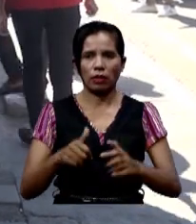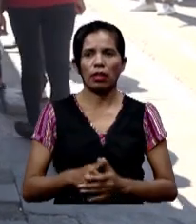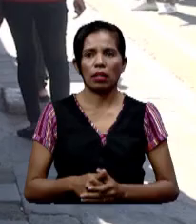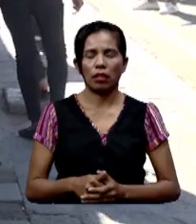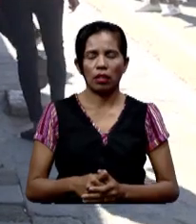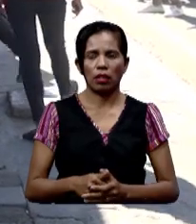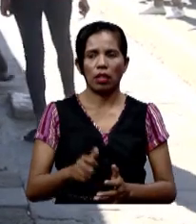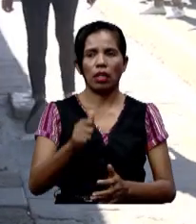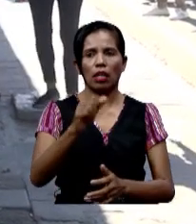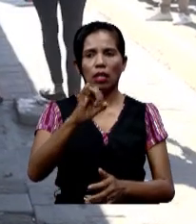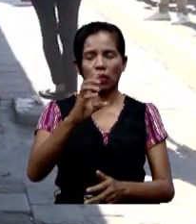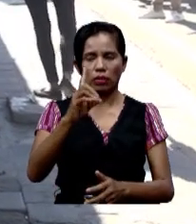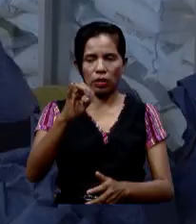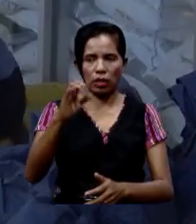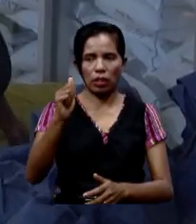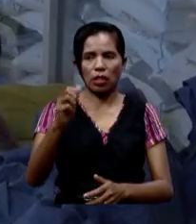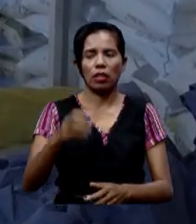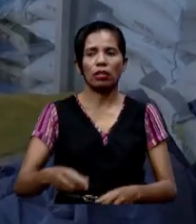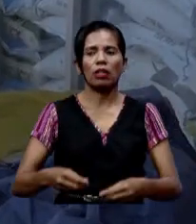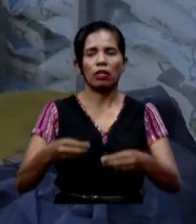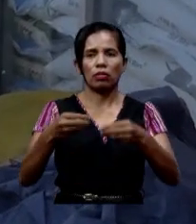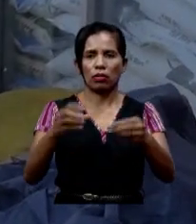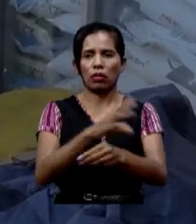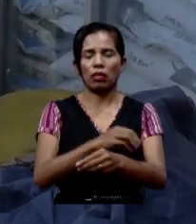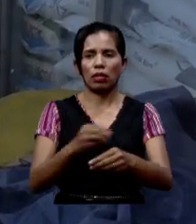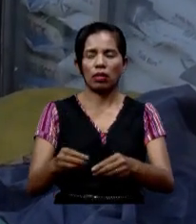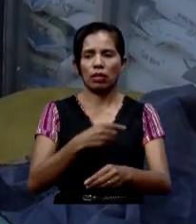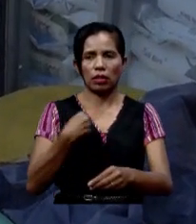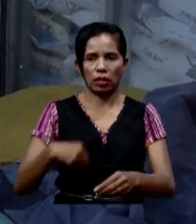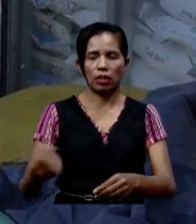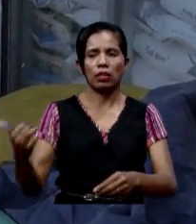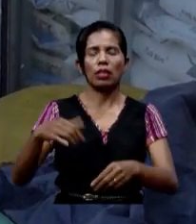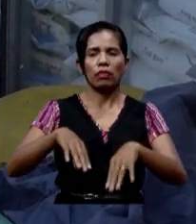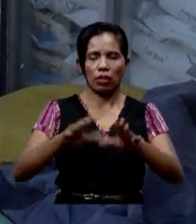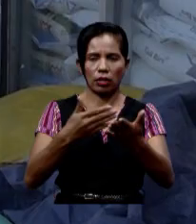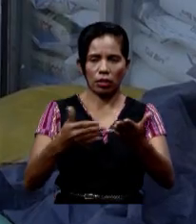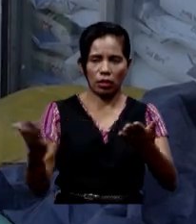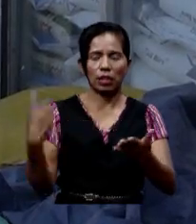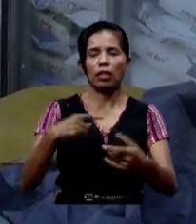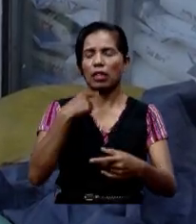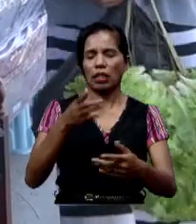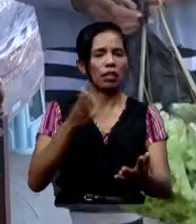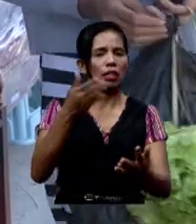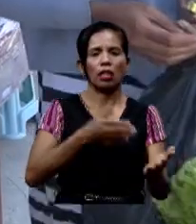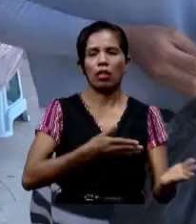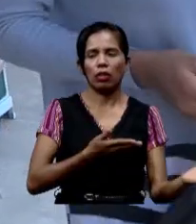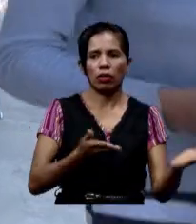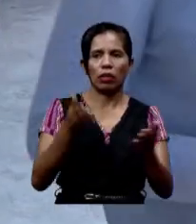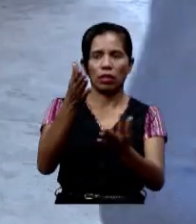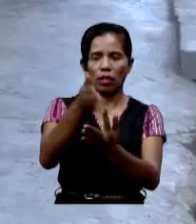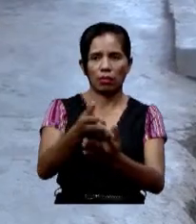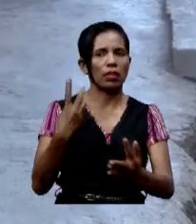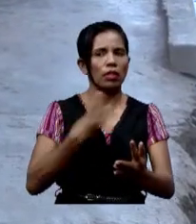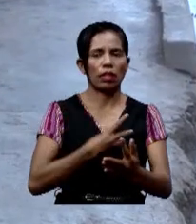audian, hau si audian foho samian ioi nene. Chinesa sira fansa san sira ne, ita haruku hatamot audian dalam barak tanah ita laos vali